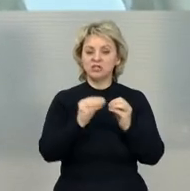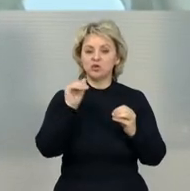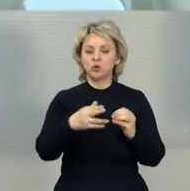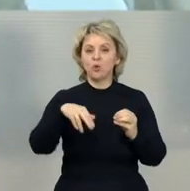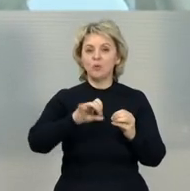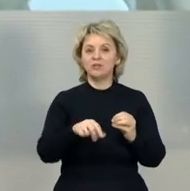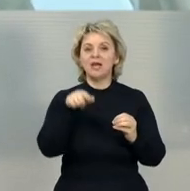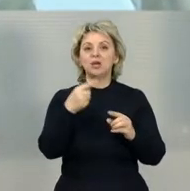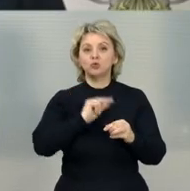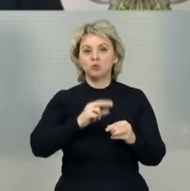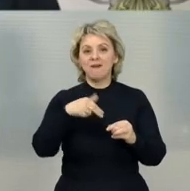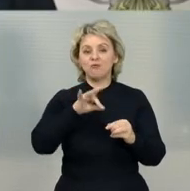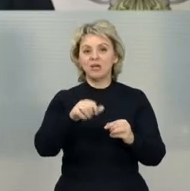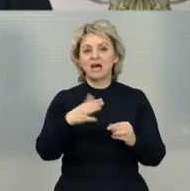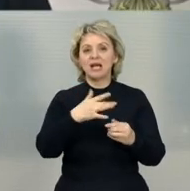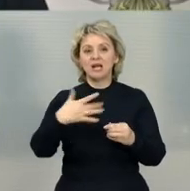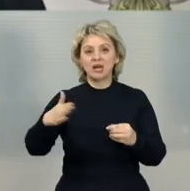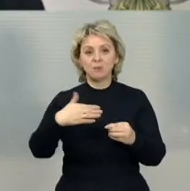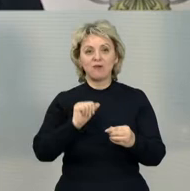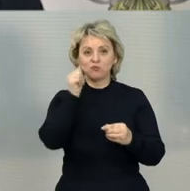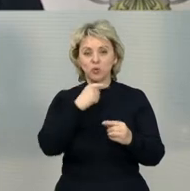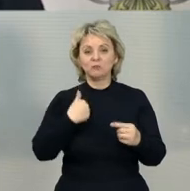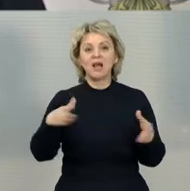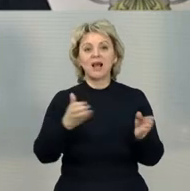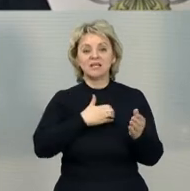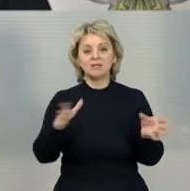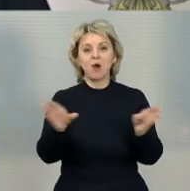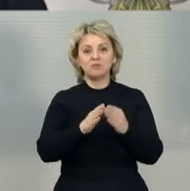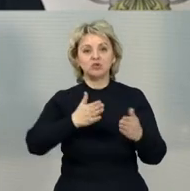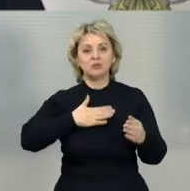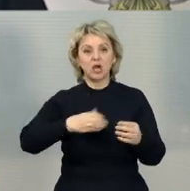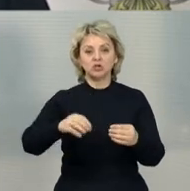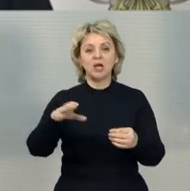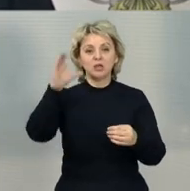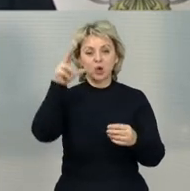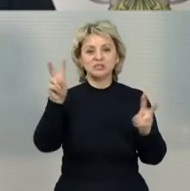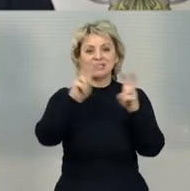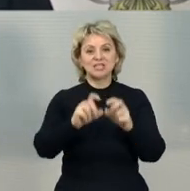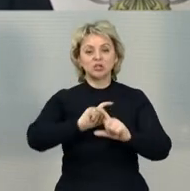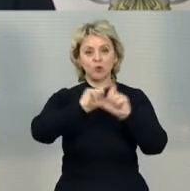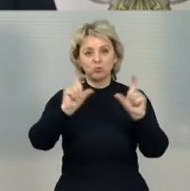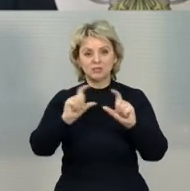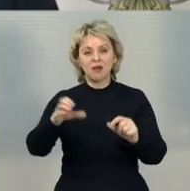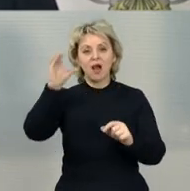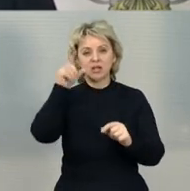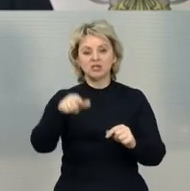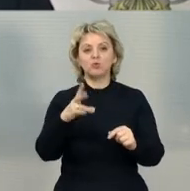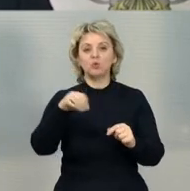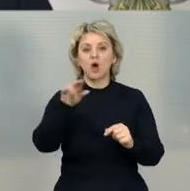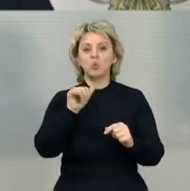тонн прудовой рыбы в год. Для этого мы хотим объединить наши научно-исследовательские институты, Академию